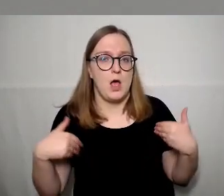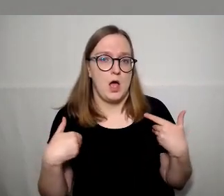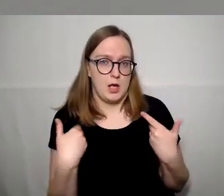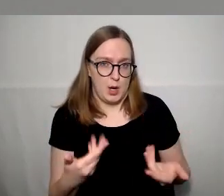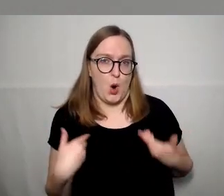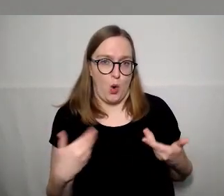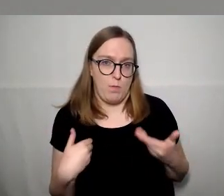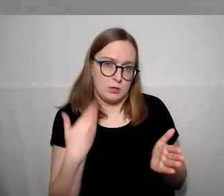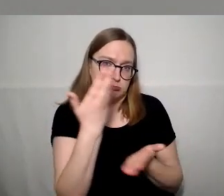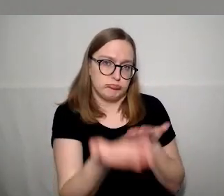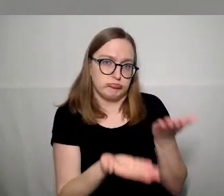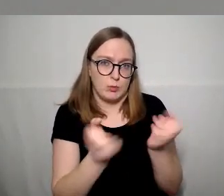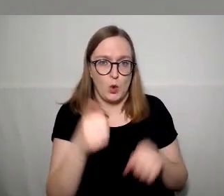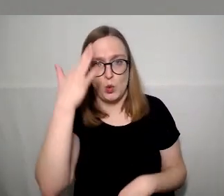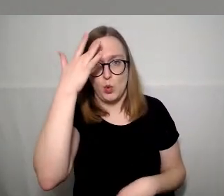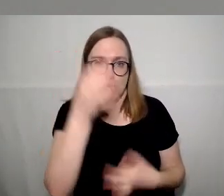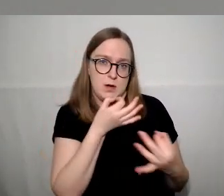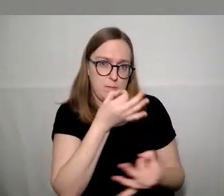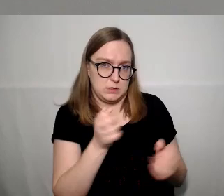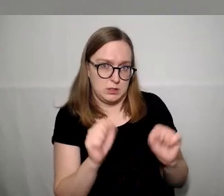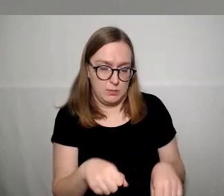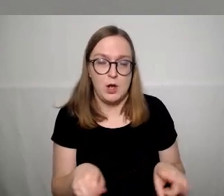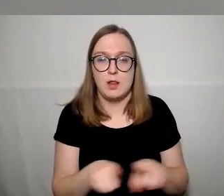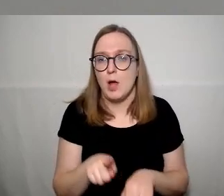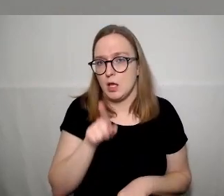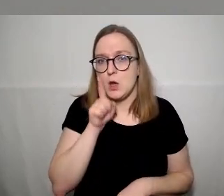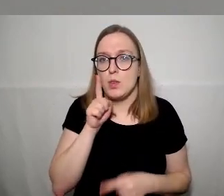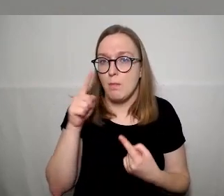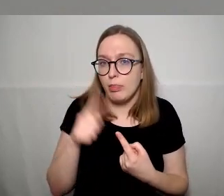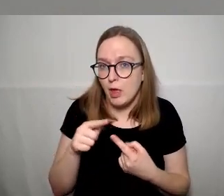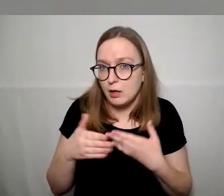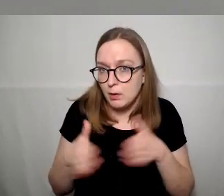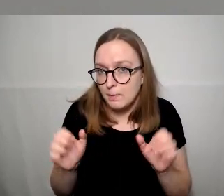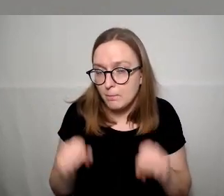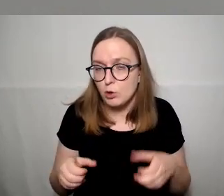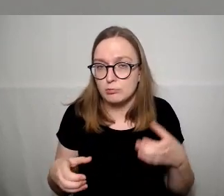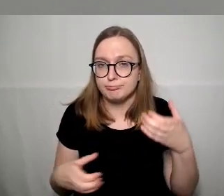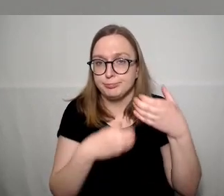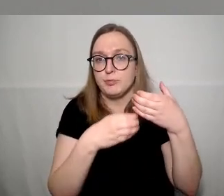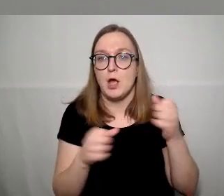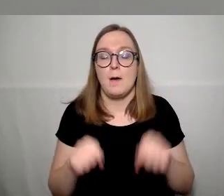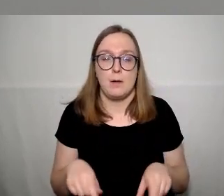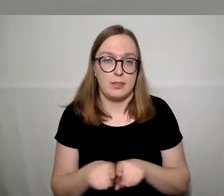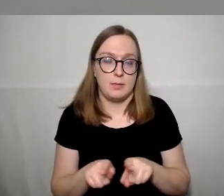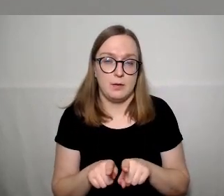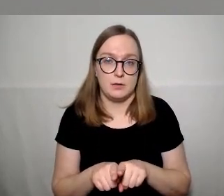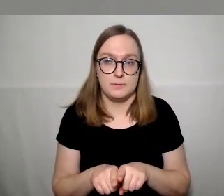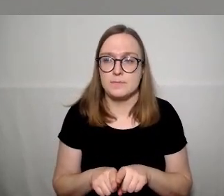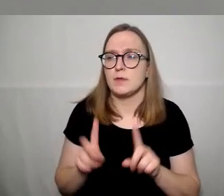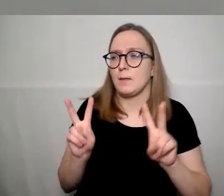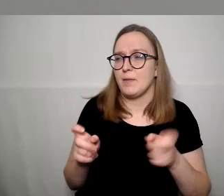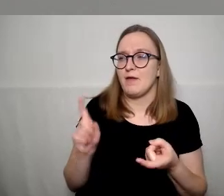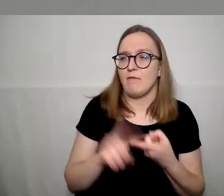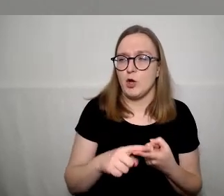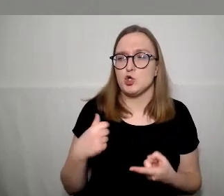rekomendacinio pobūdžio kažkokią tai nuomonę vienokio ar kitokio klausimų, taip pat jaunimo tarybos, taip pat galėtų patarti. Skirtingų socialinių